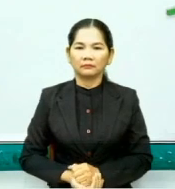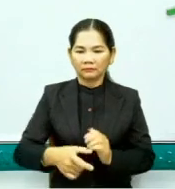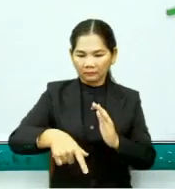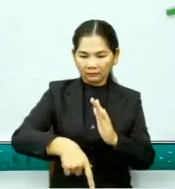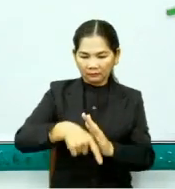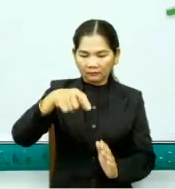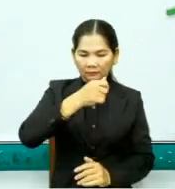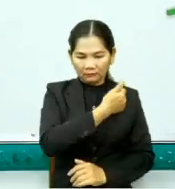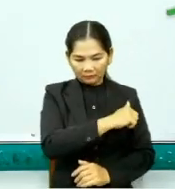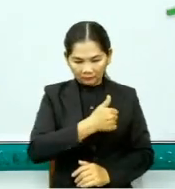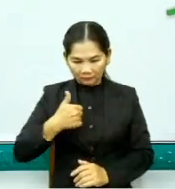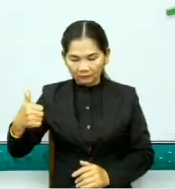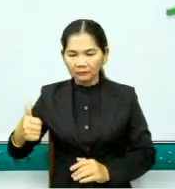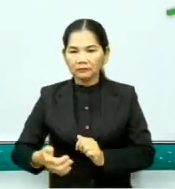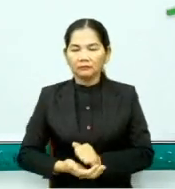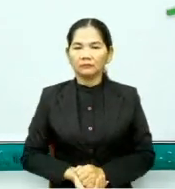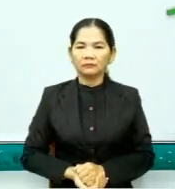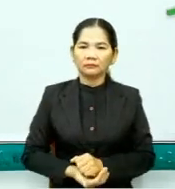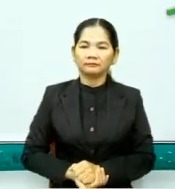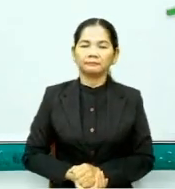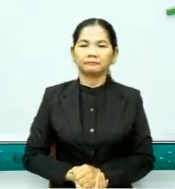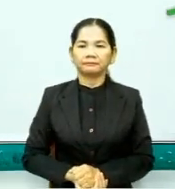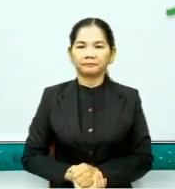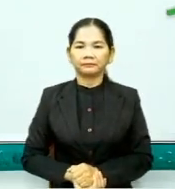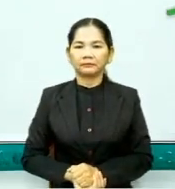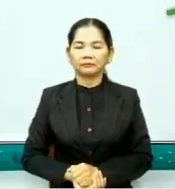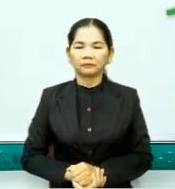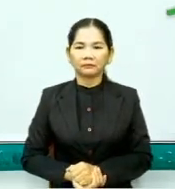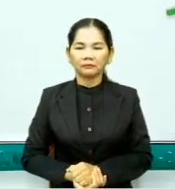ca sầm đánh